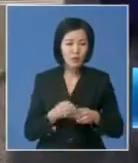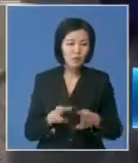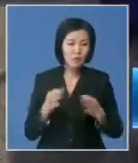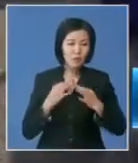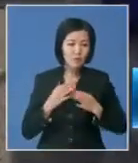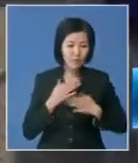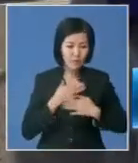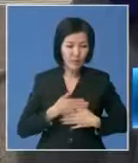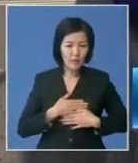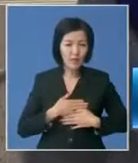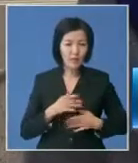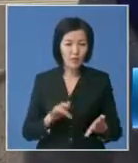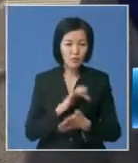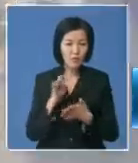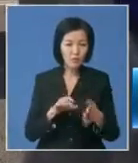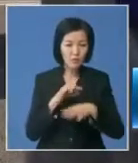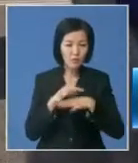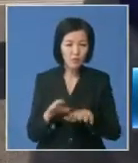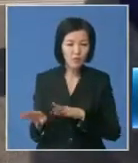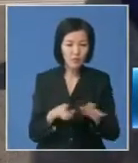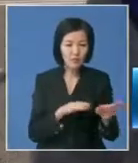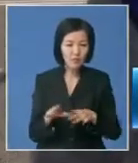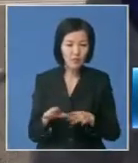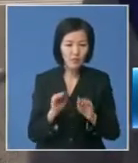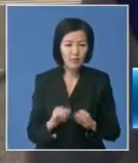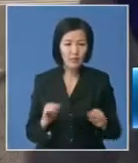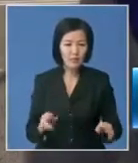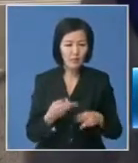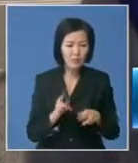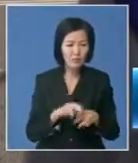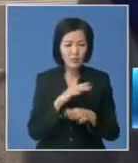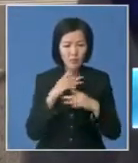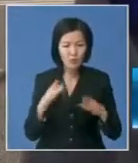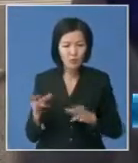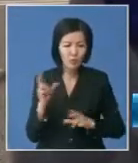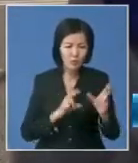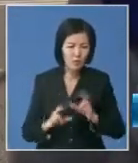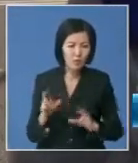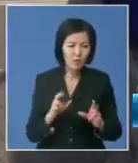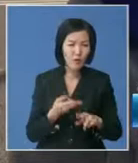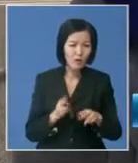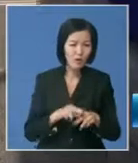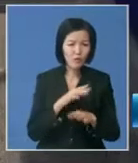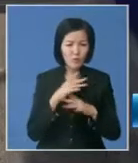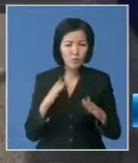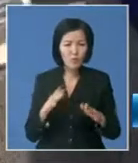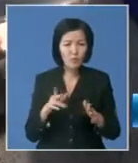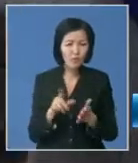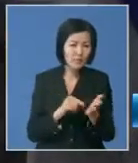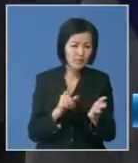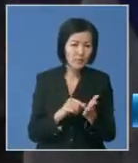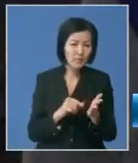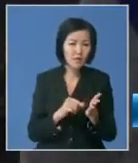в городе проводятся такие мероприятия мы очень много детей сейчас очень много студентов очень много пенсионеров